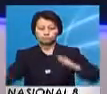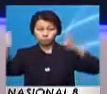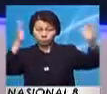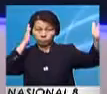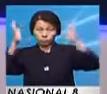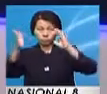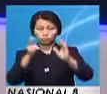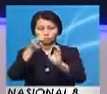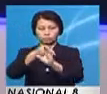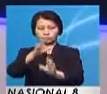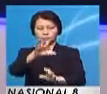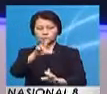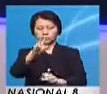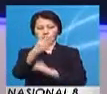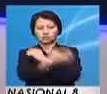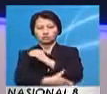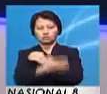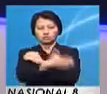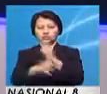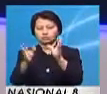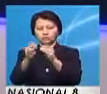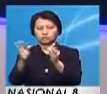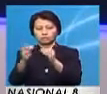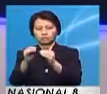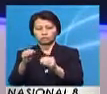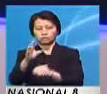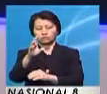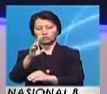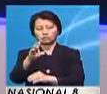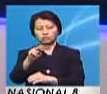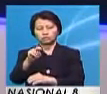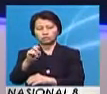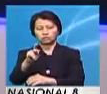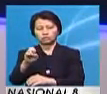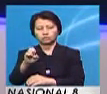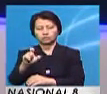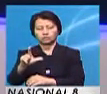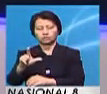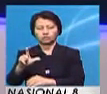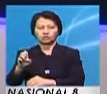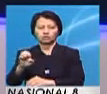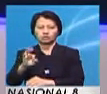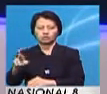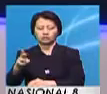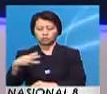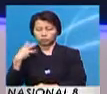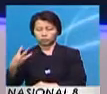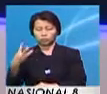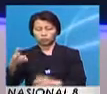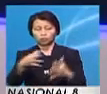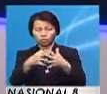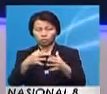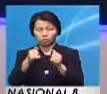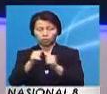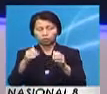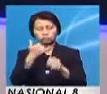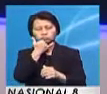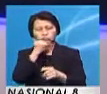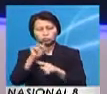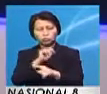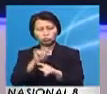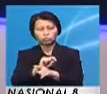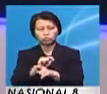Malaysia akan menyertai 52 negara di Sidang Kemuncak Keselamatan Nuklear di Washington DC bagi membincangkan kaedah membanteras penyalahgunaan